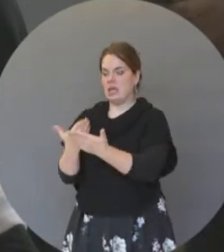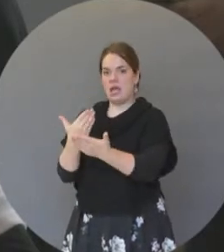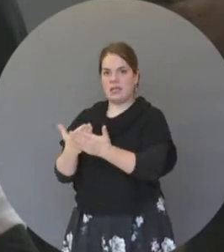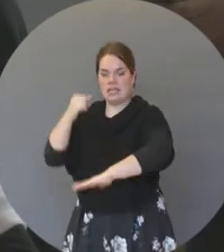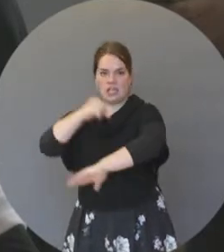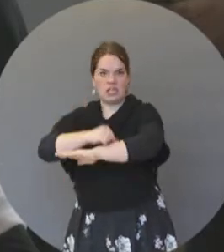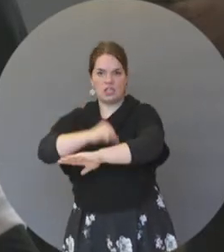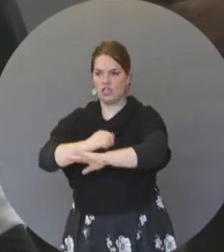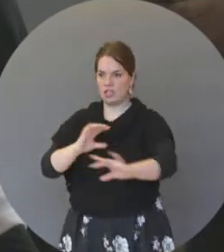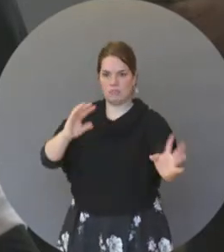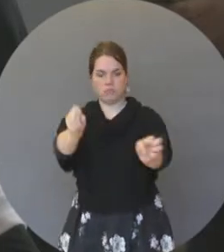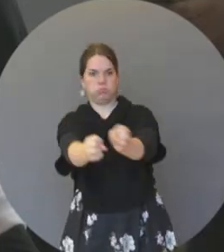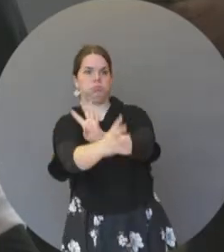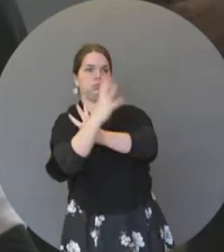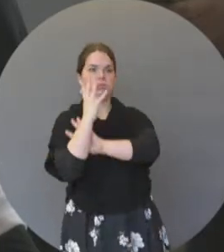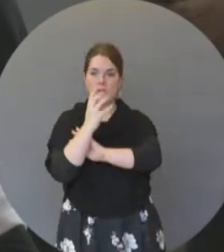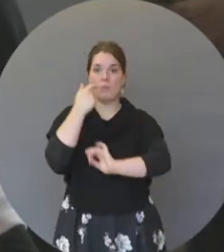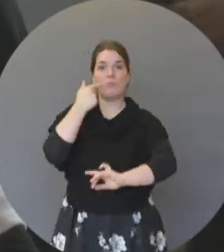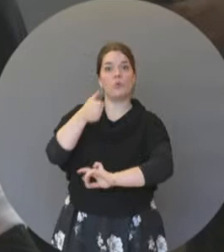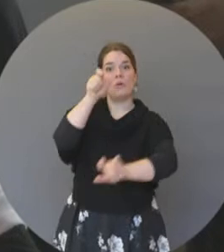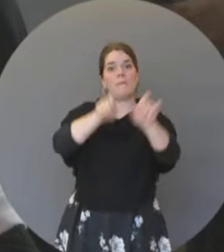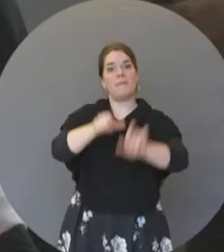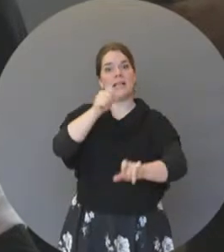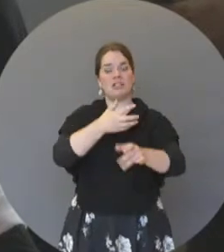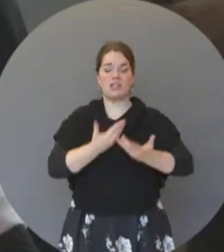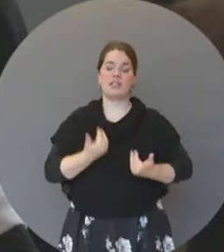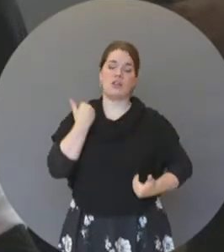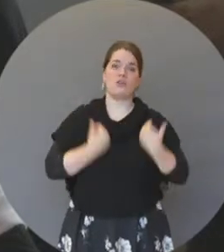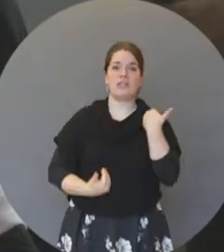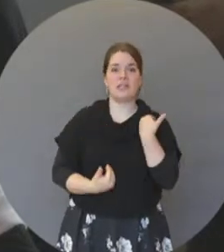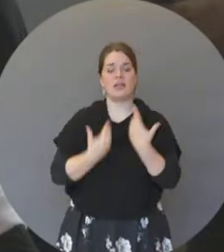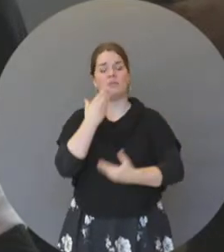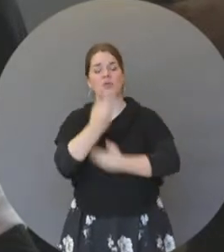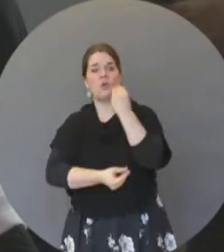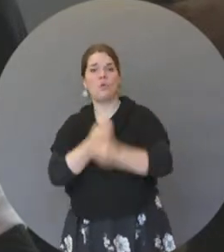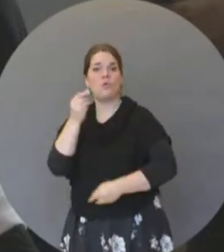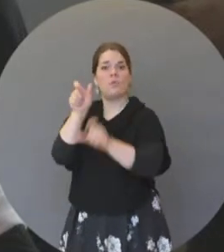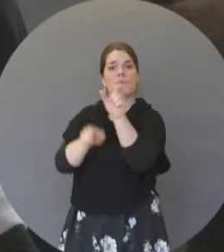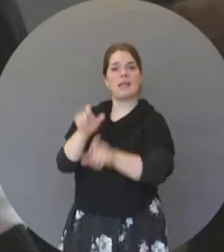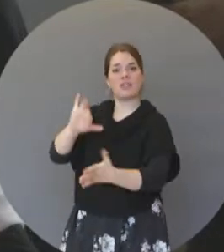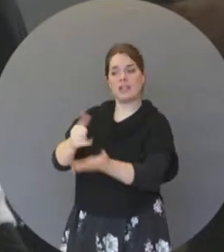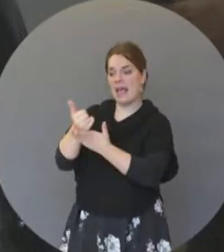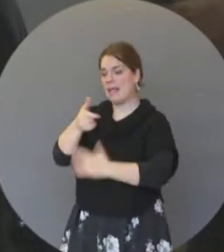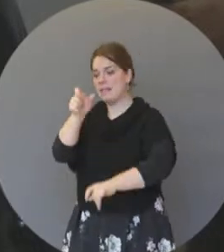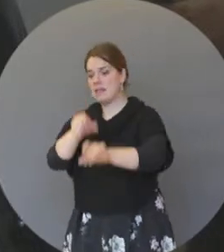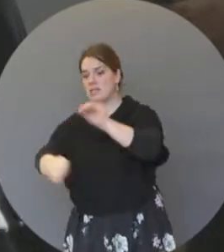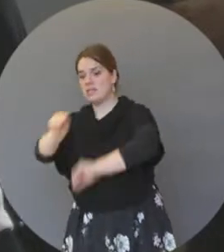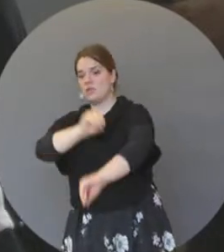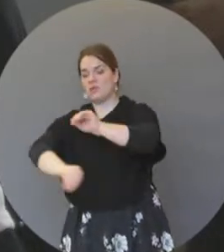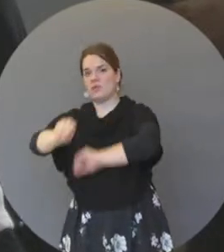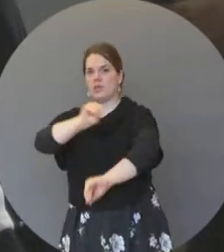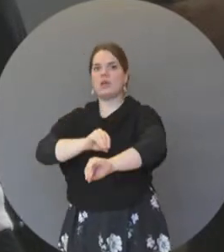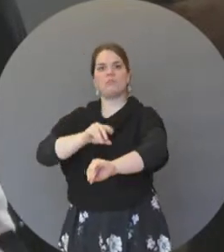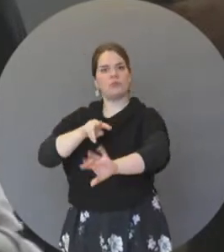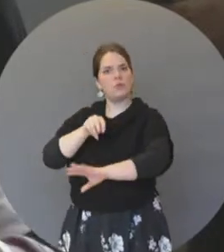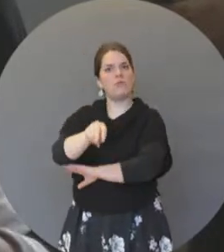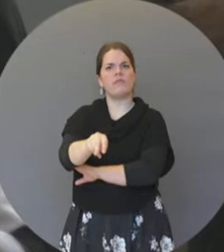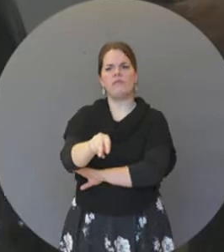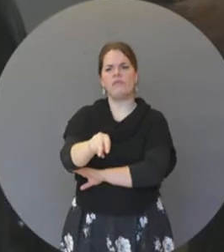situation de handicap et les procédants ces maisons départementales dont un rapport sur le sujet sera débattu